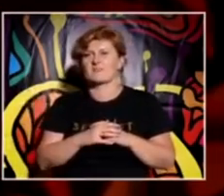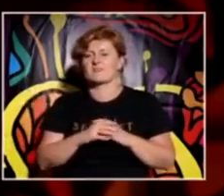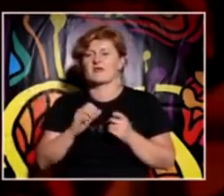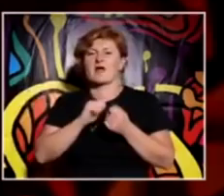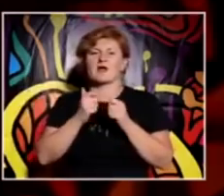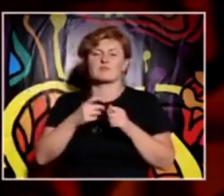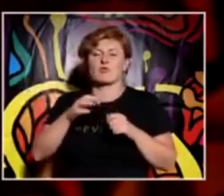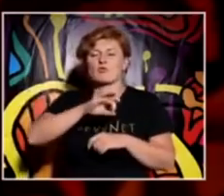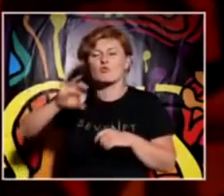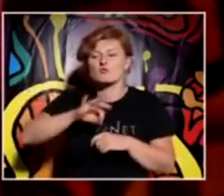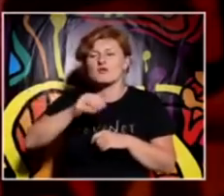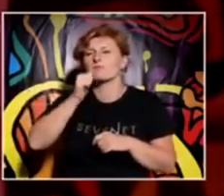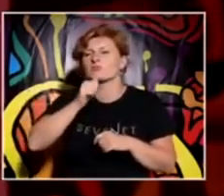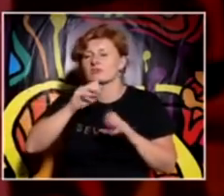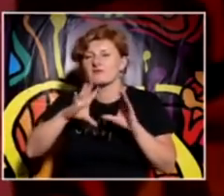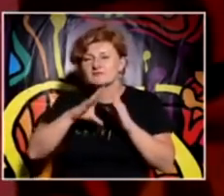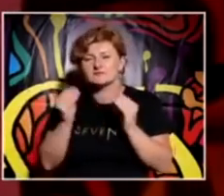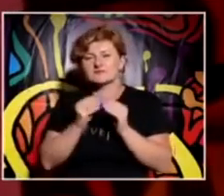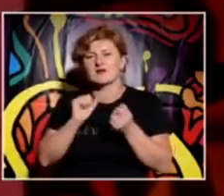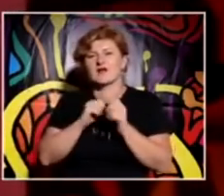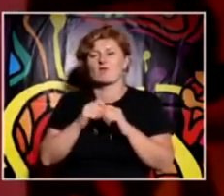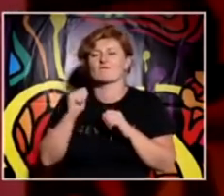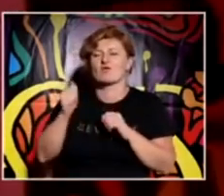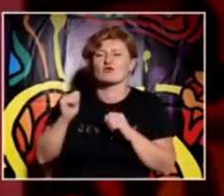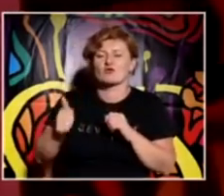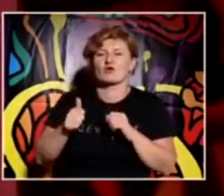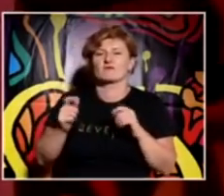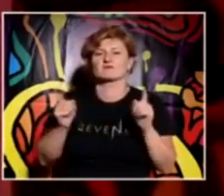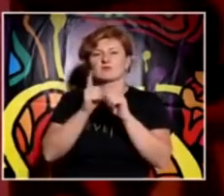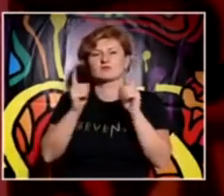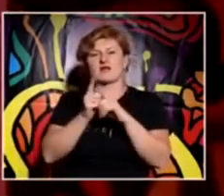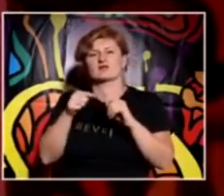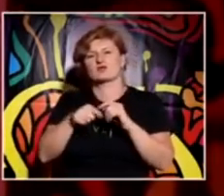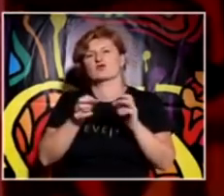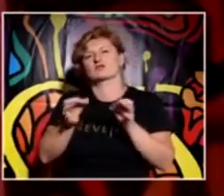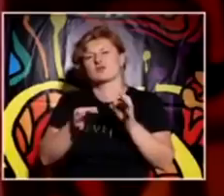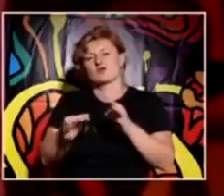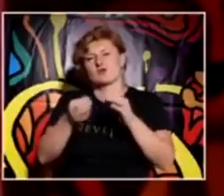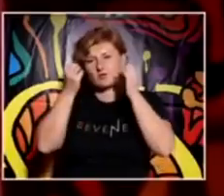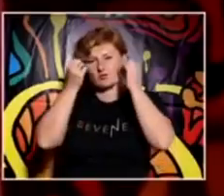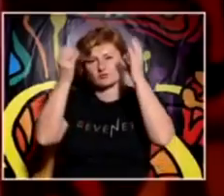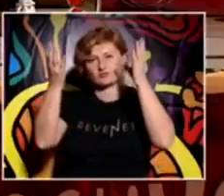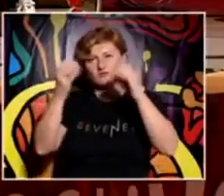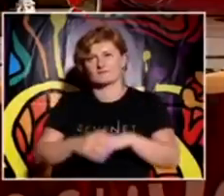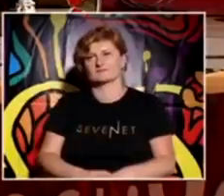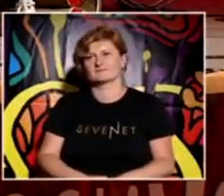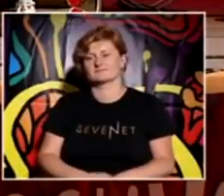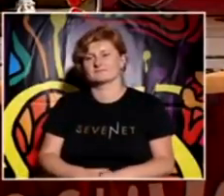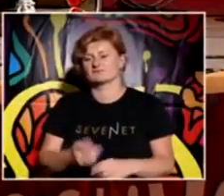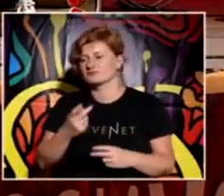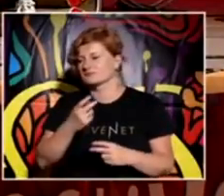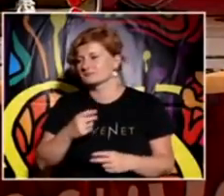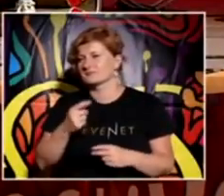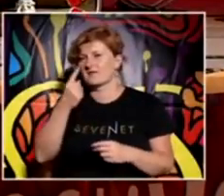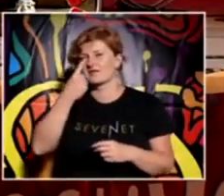miejscową kuchnią, bo wtedy próbuję wszystkiego. Albo wyjątkowe spotkania to historia i kultura. Zaglądam wszędzie. To odpowiedź